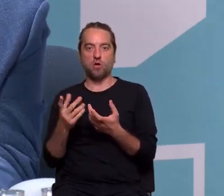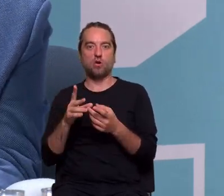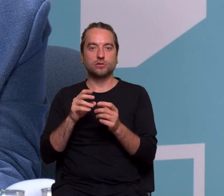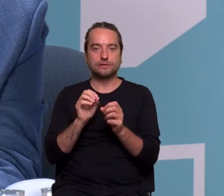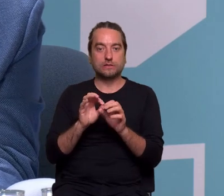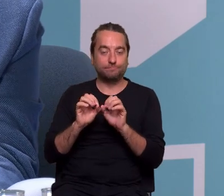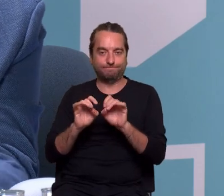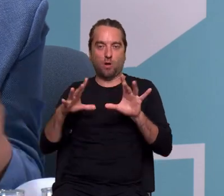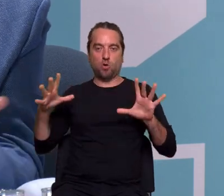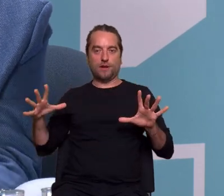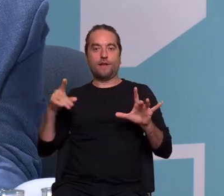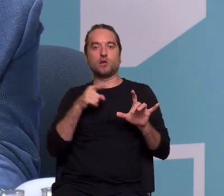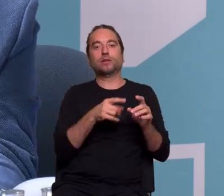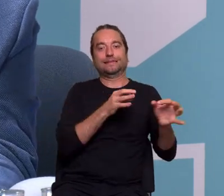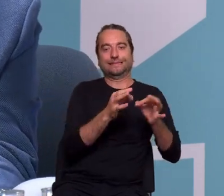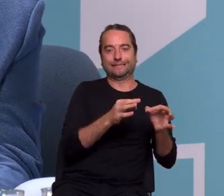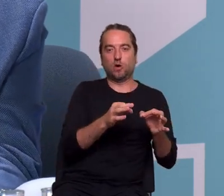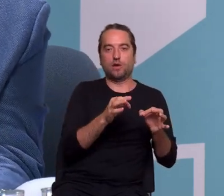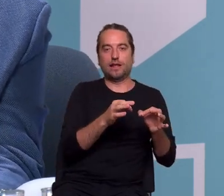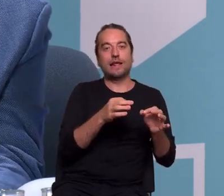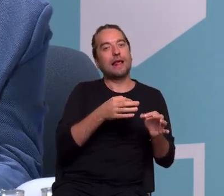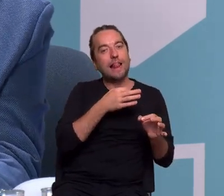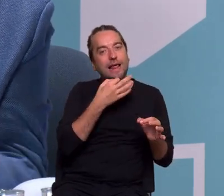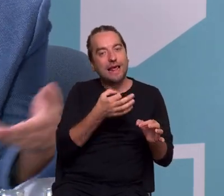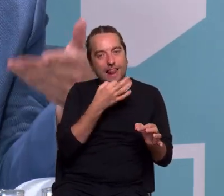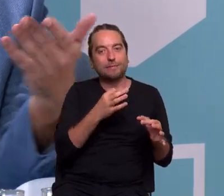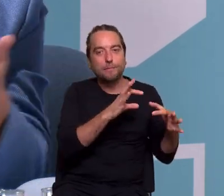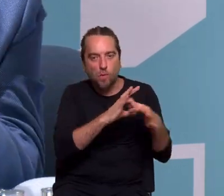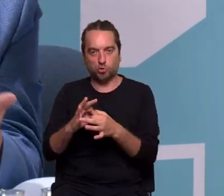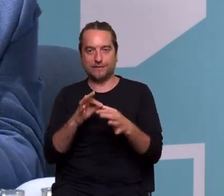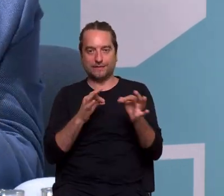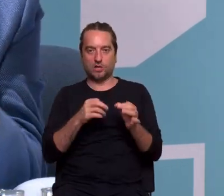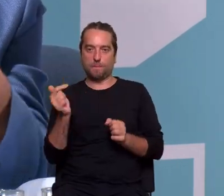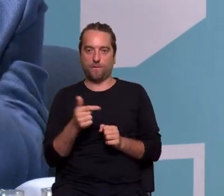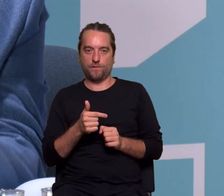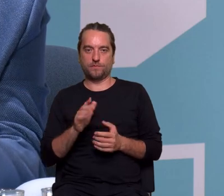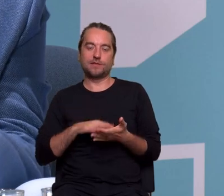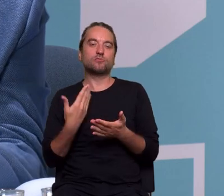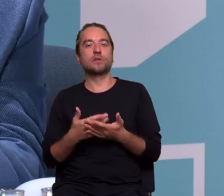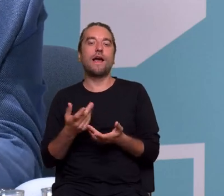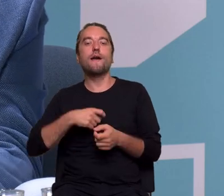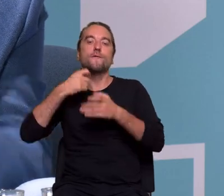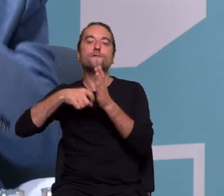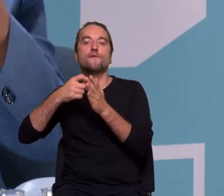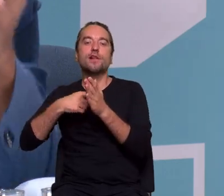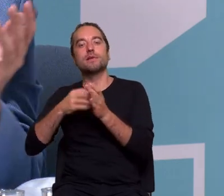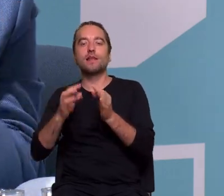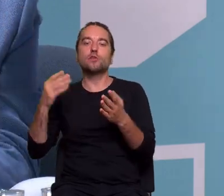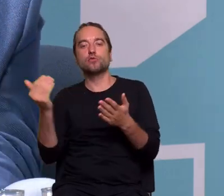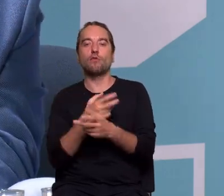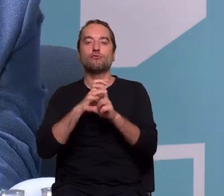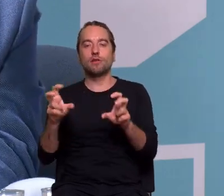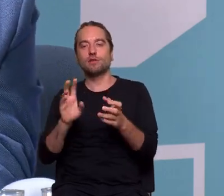że nie opowiada już jakiejś historii. Tak? Ja z wielkim trudem oglądam, nie wiem, filmy grozy, takie współczesne, zwłaszcza produkcje, powiedzmy,